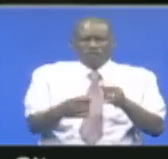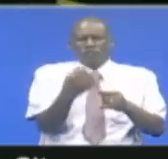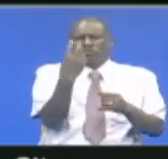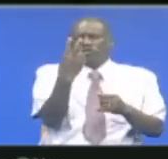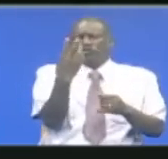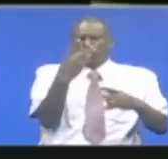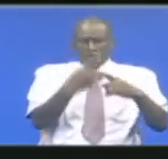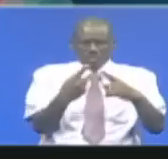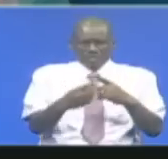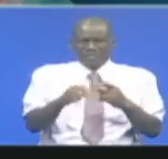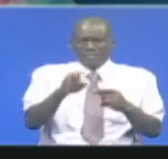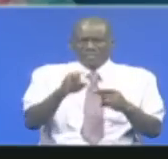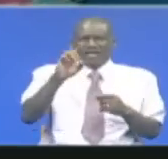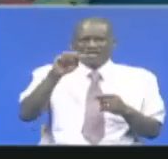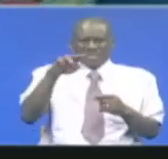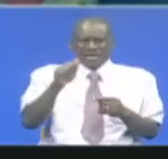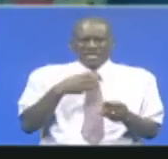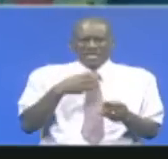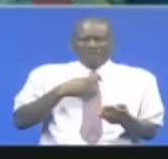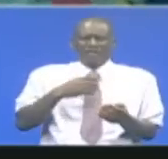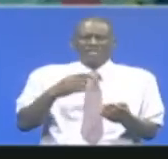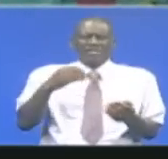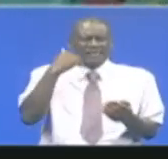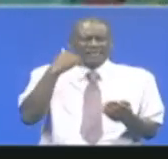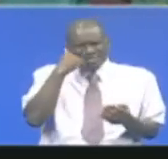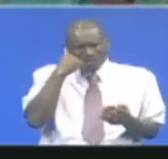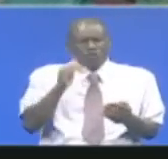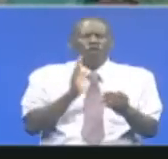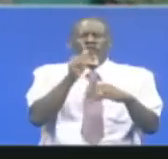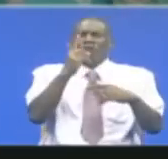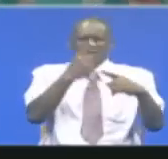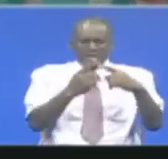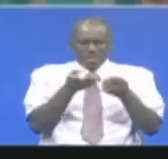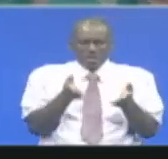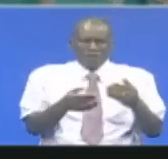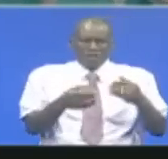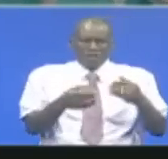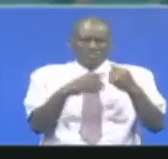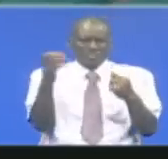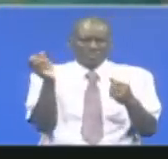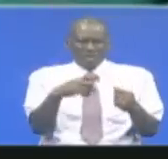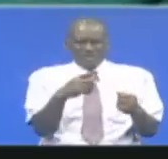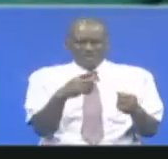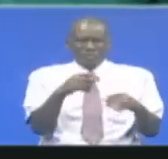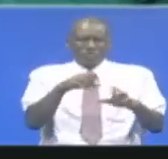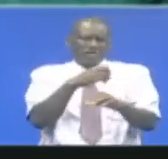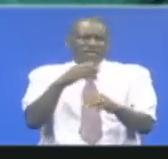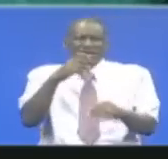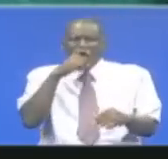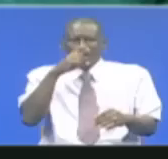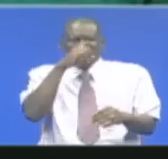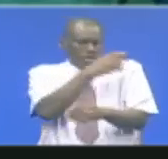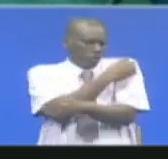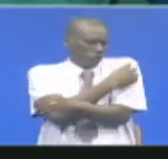24. Edna amekuwa katika hali mahututi kwa zaidi ya mwaka mmoja. Kwa miezi 6 alikuwa amelazwa katika hospitali ya Aga